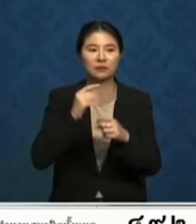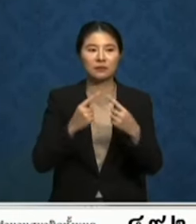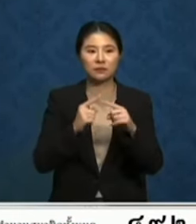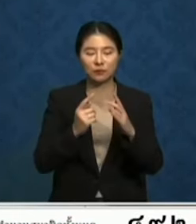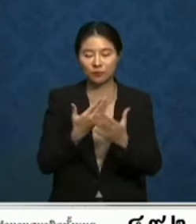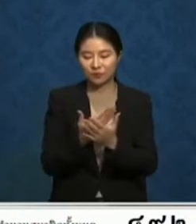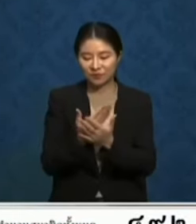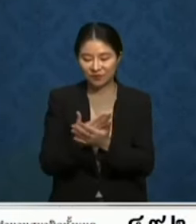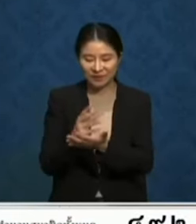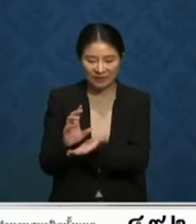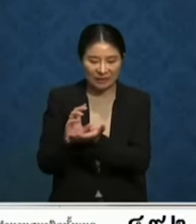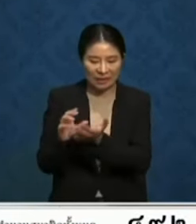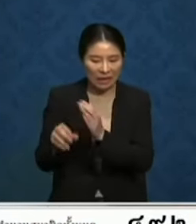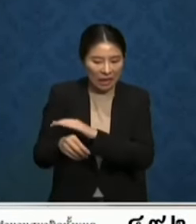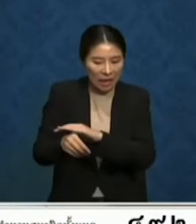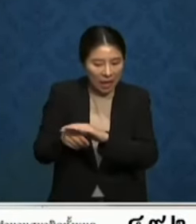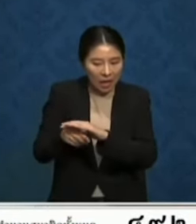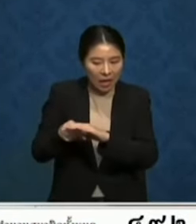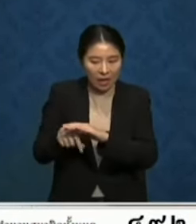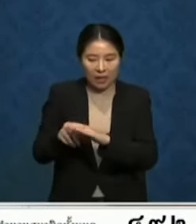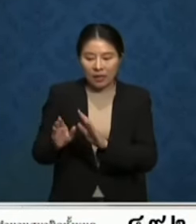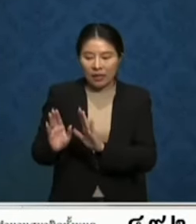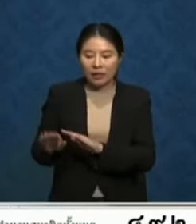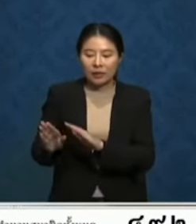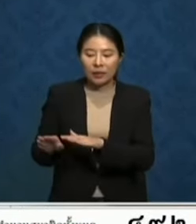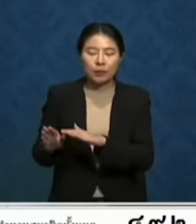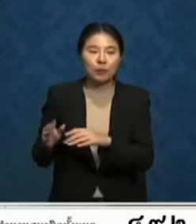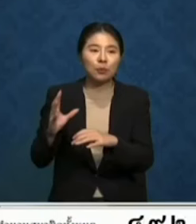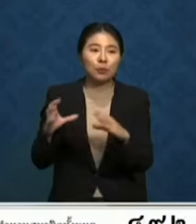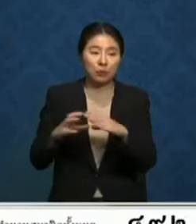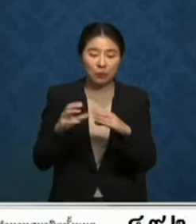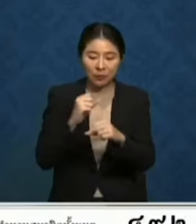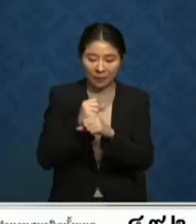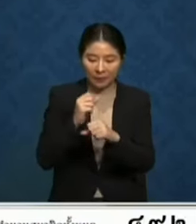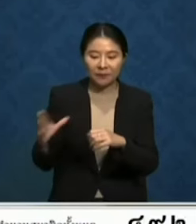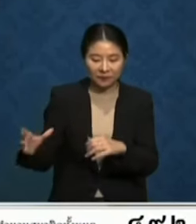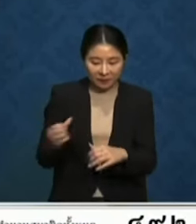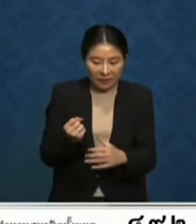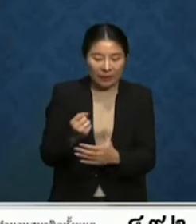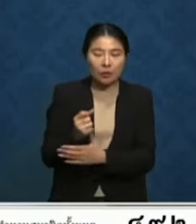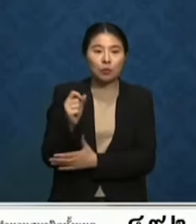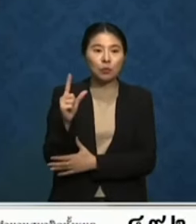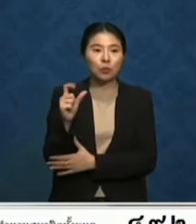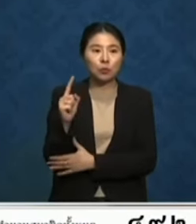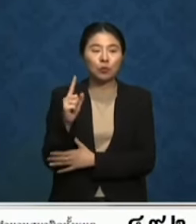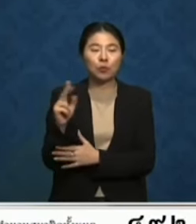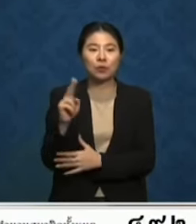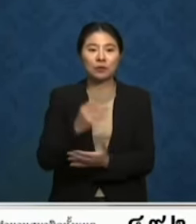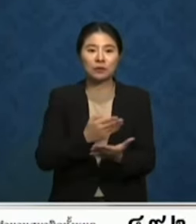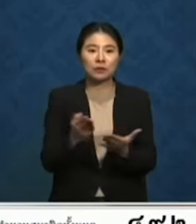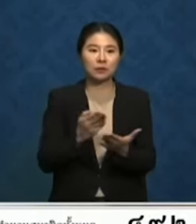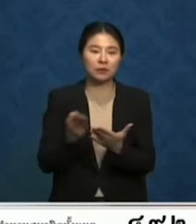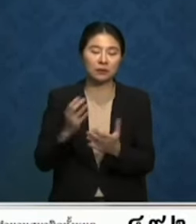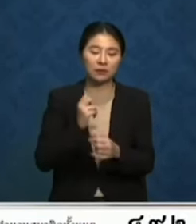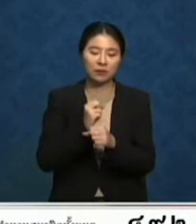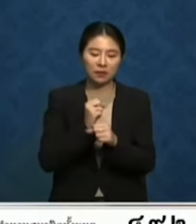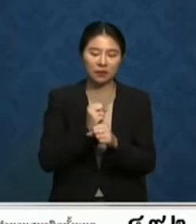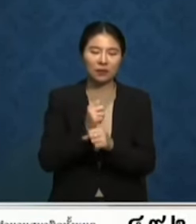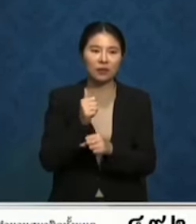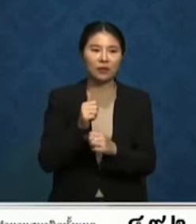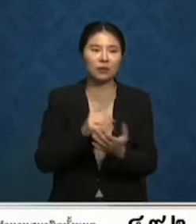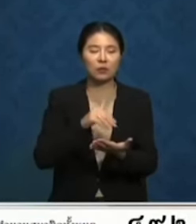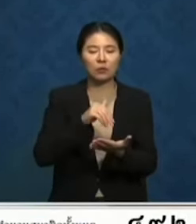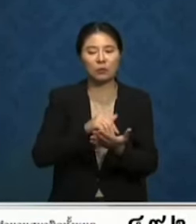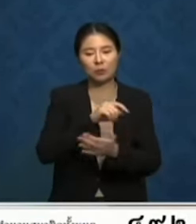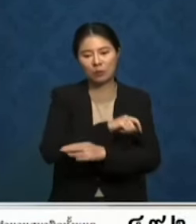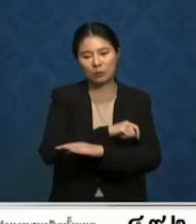าณเนี่ยมันมีความคล่องตัวนะครับหน่วยงานเนี่ยสามารถนำไปใช้ได้ในกรณีฉุกเฉินนะครับทางกรมบัญชีกลางก็มีบันทึกมา